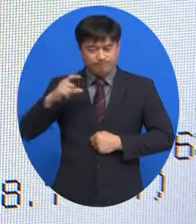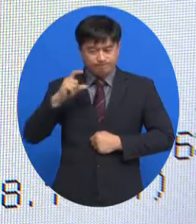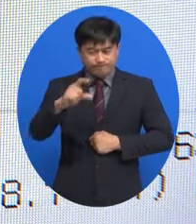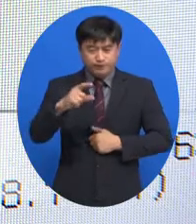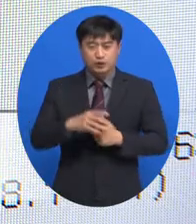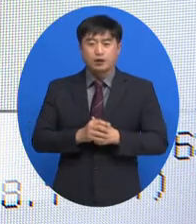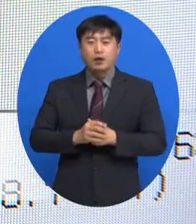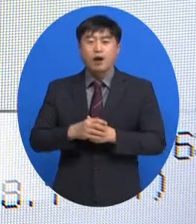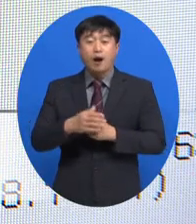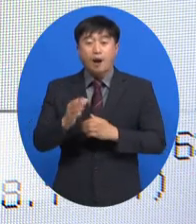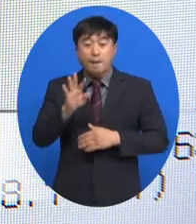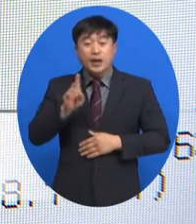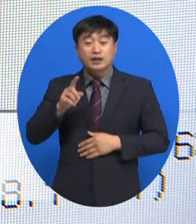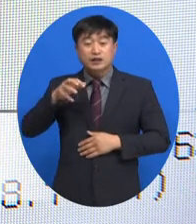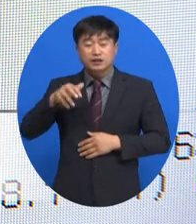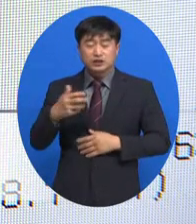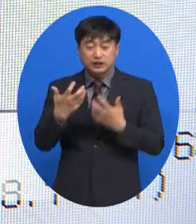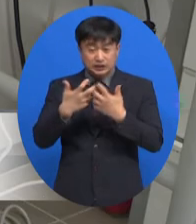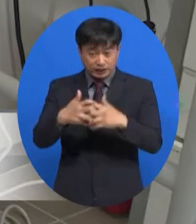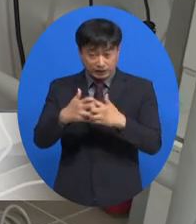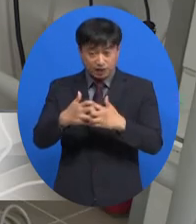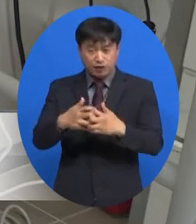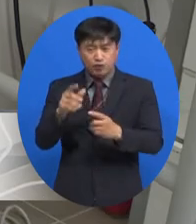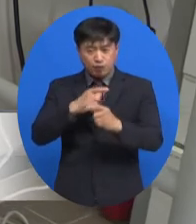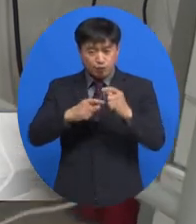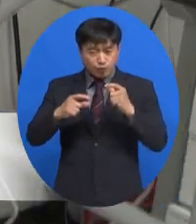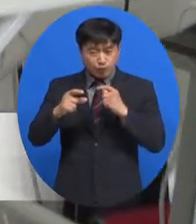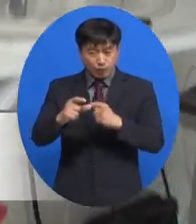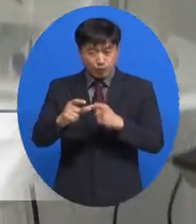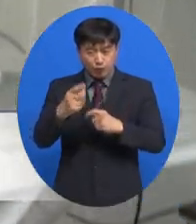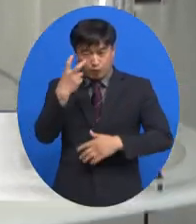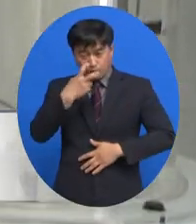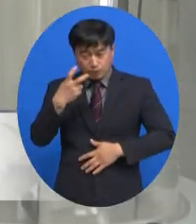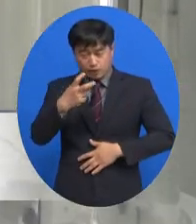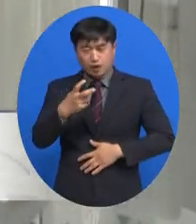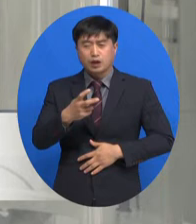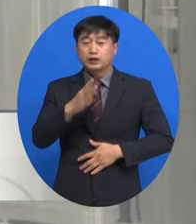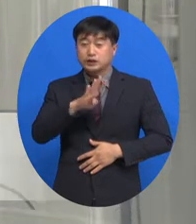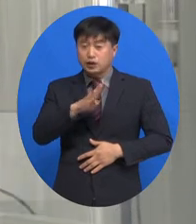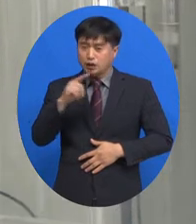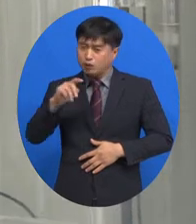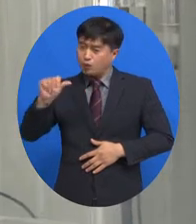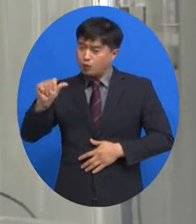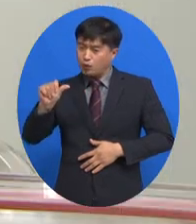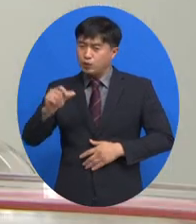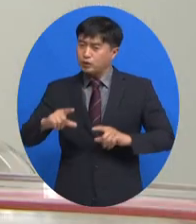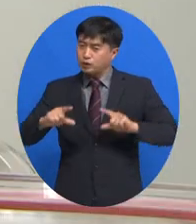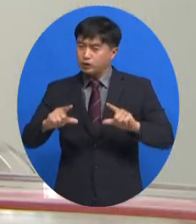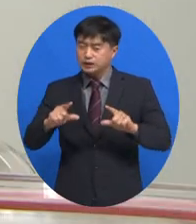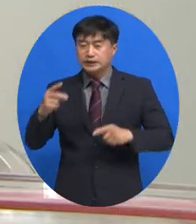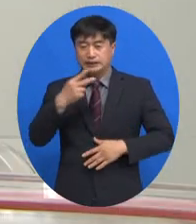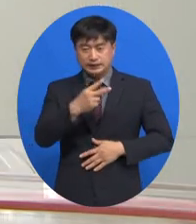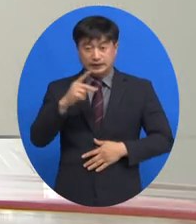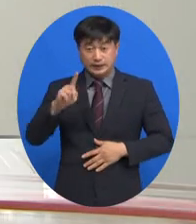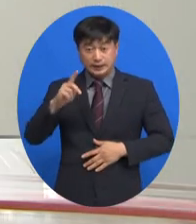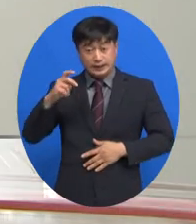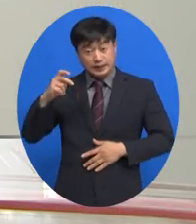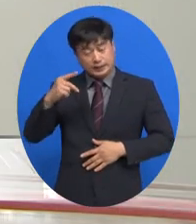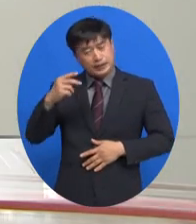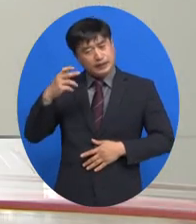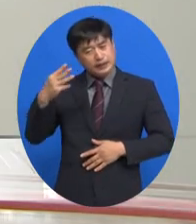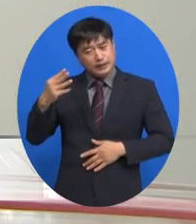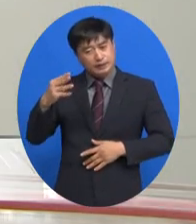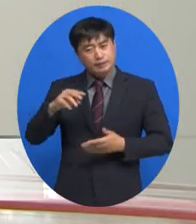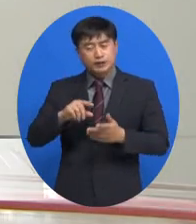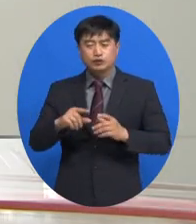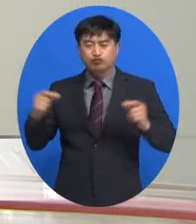강화합니다. 방사능 검사 장비를 추가로 도입해 4, 5일 걸리던 검사 기간을 2, 3일까지 줄입니다. 또